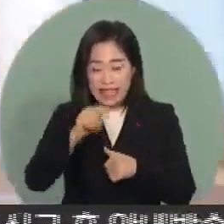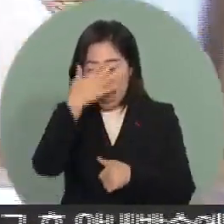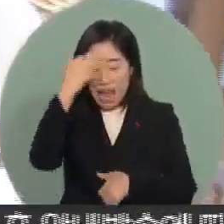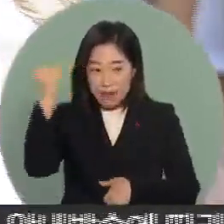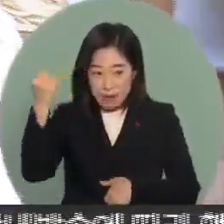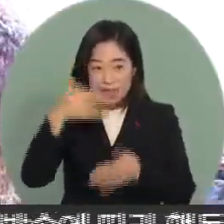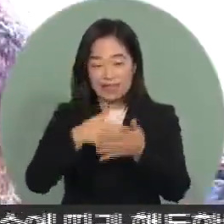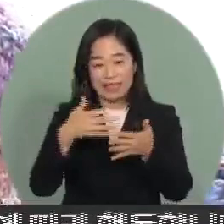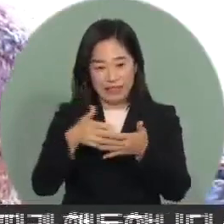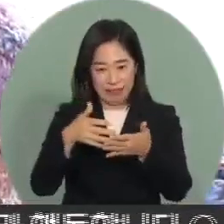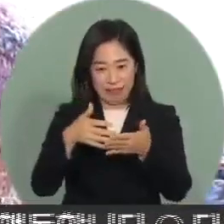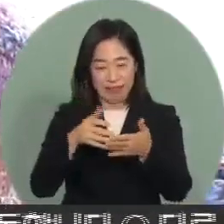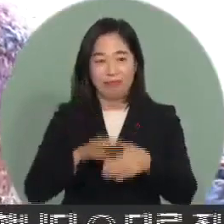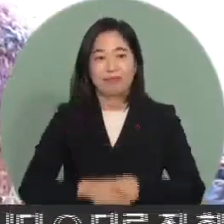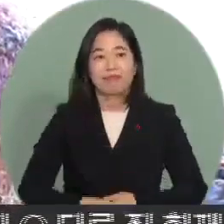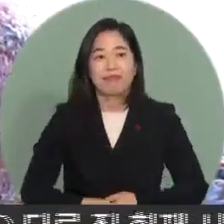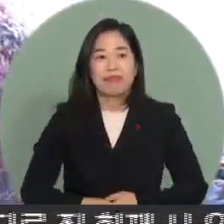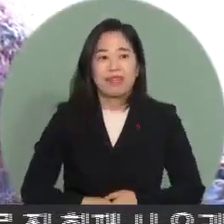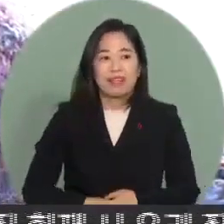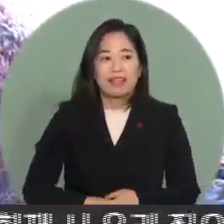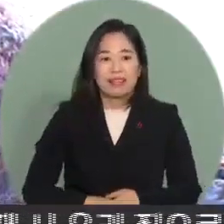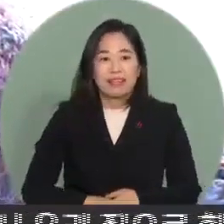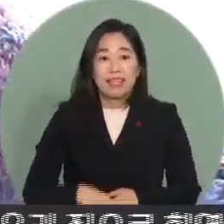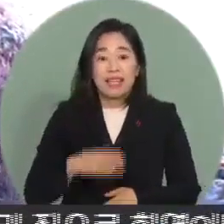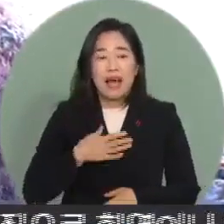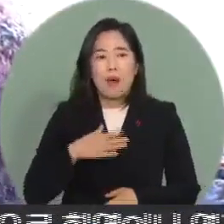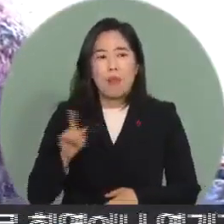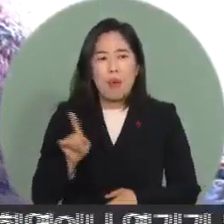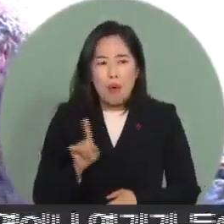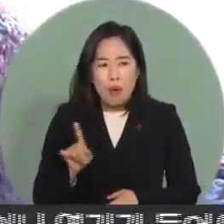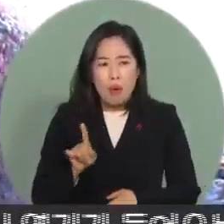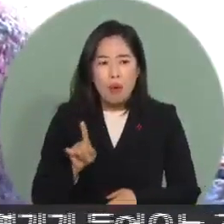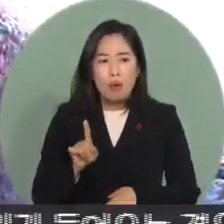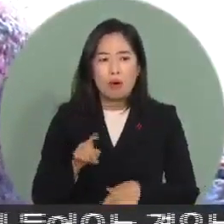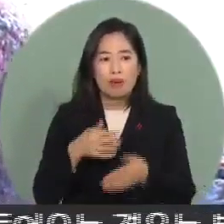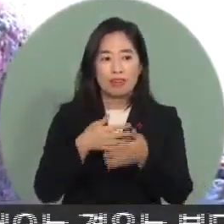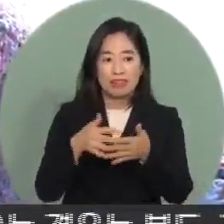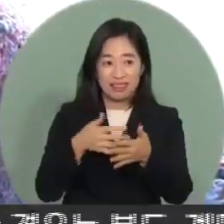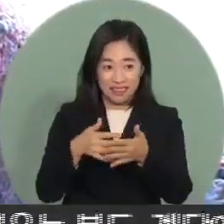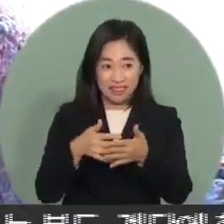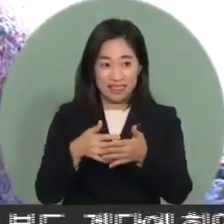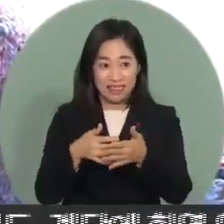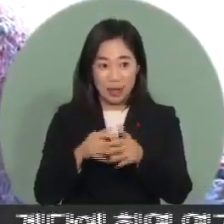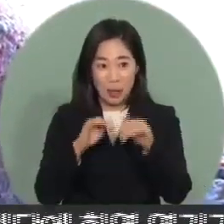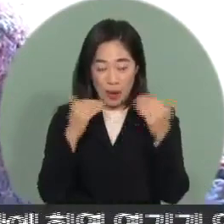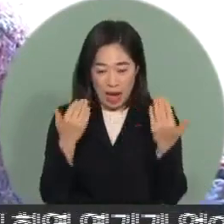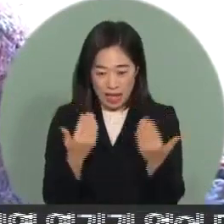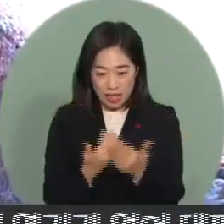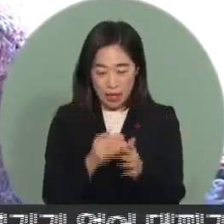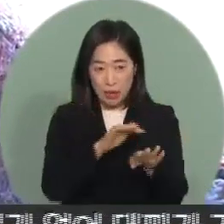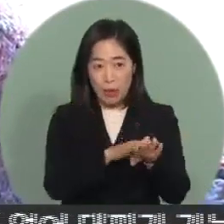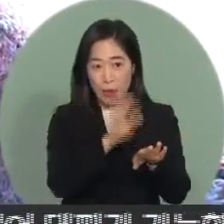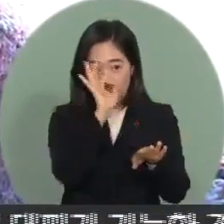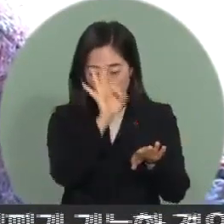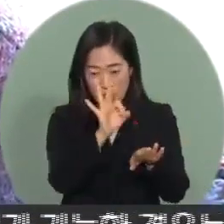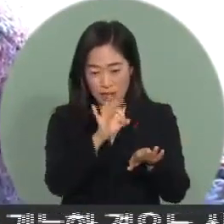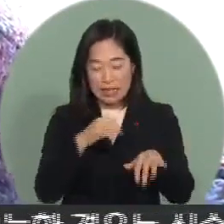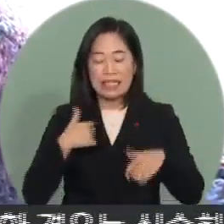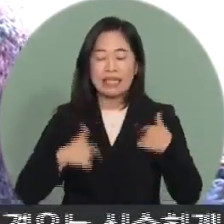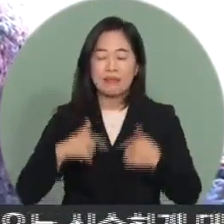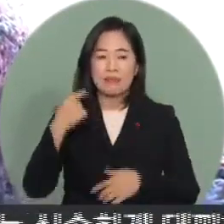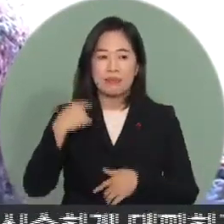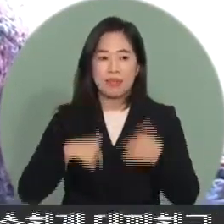작품들입니다. 내가 뭐 하나를 그렸네. 완성해놓고 기쁨이 오고. 그것이